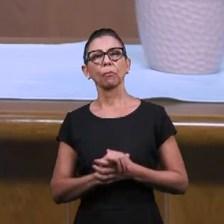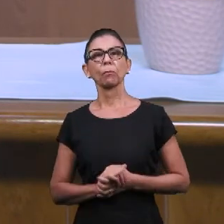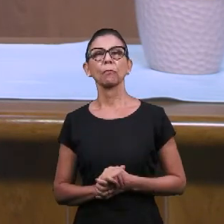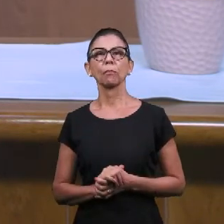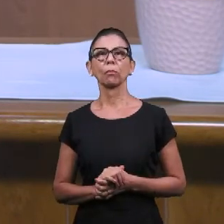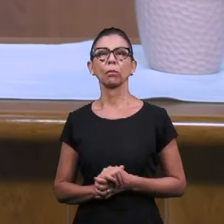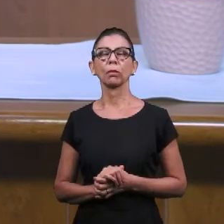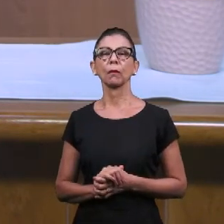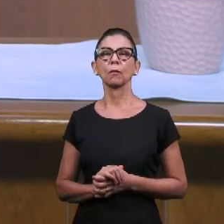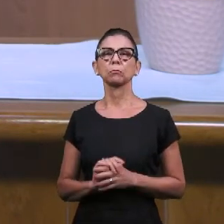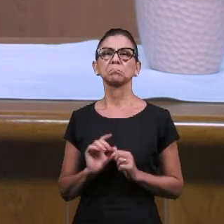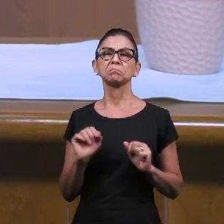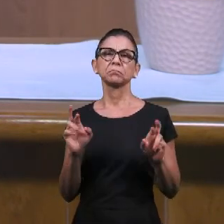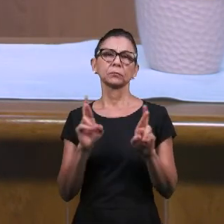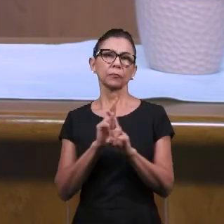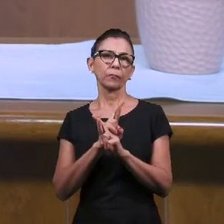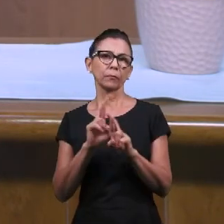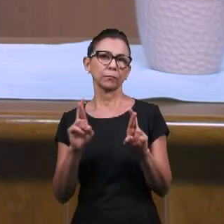конца.